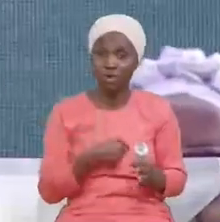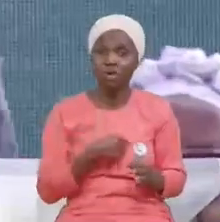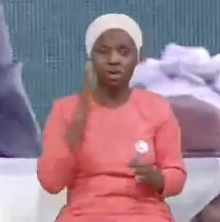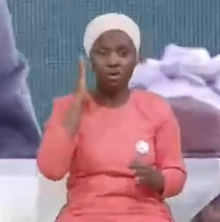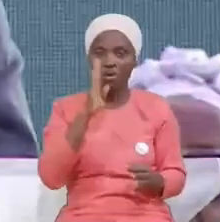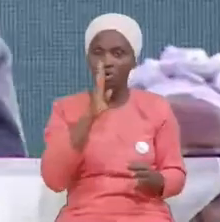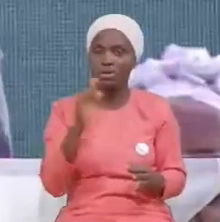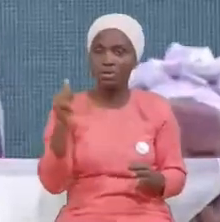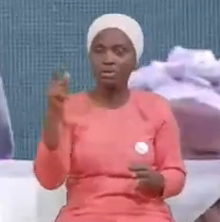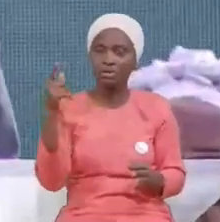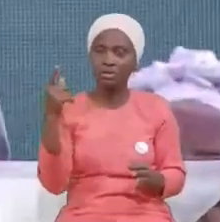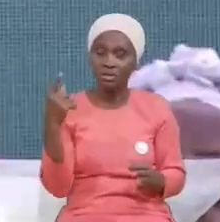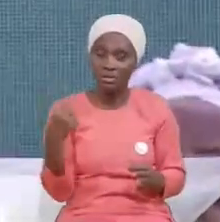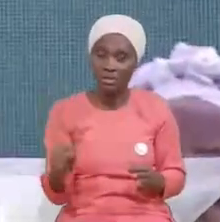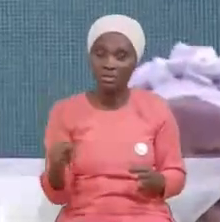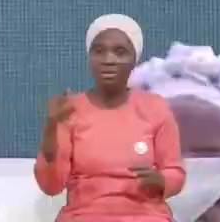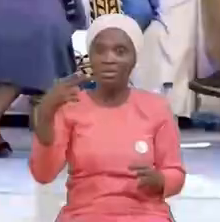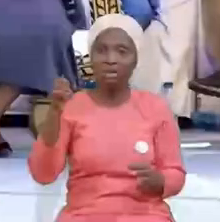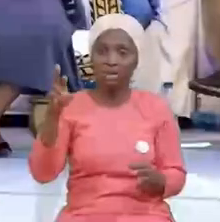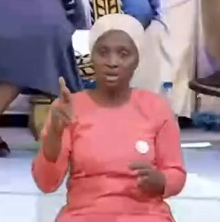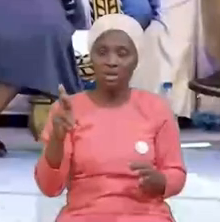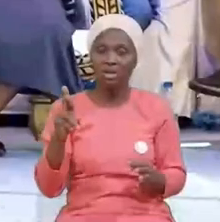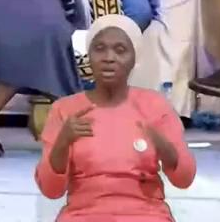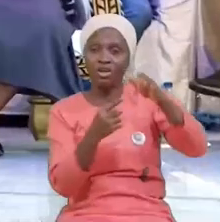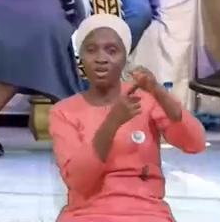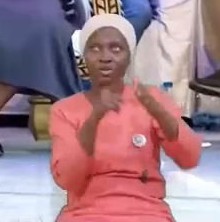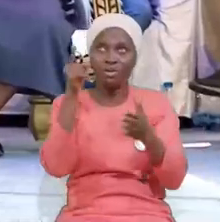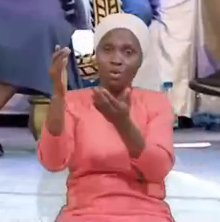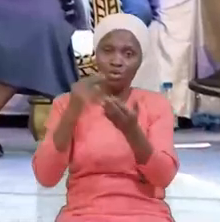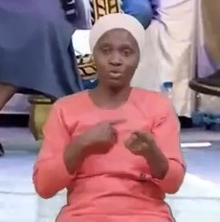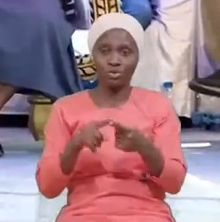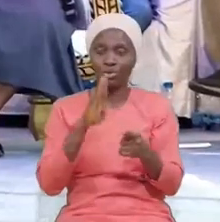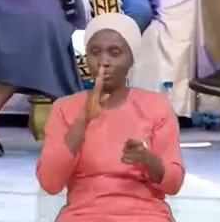si nous devons être les héros qu'il veut que nous soyons,